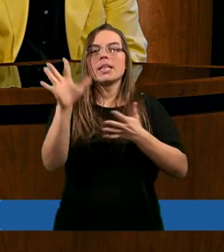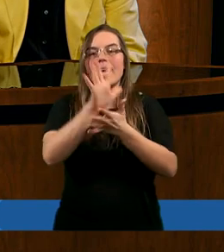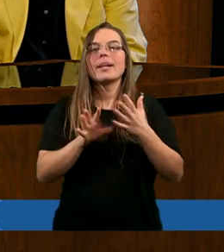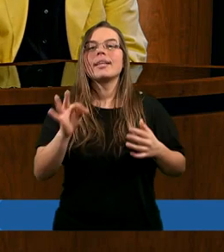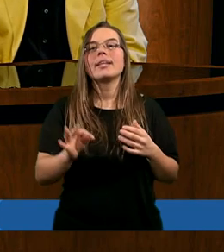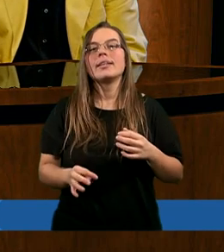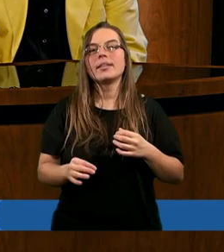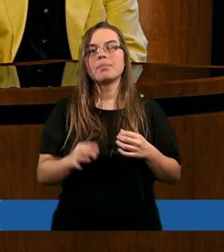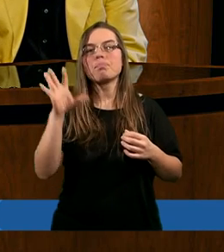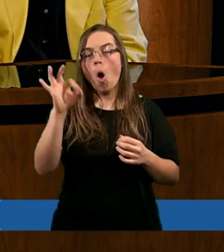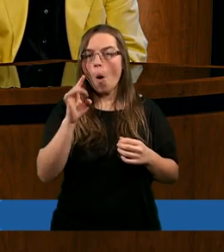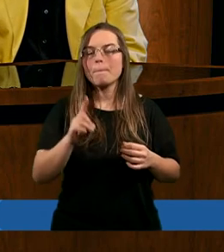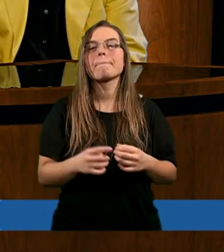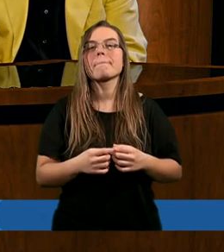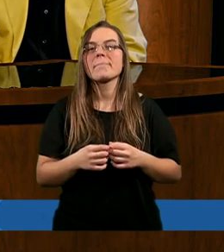bo